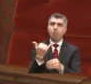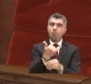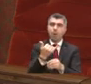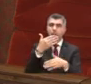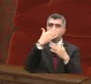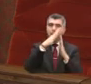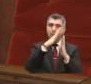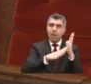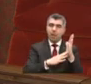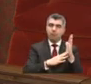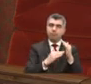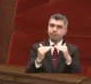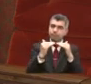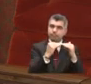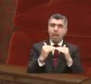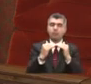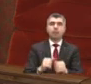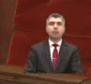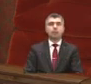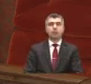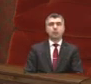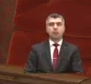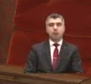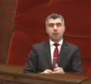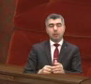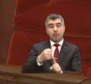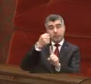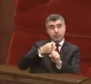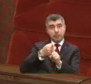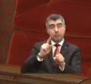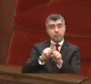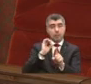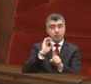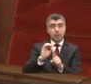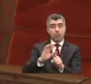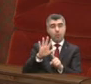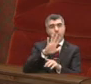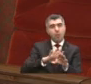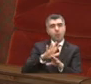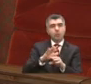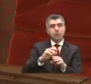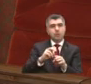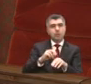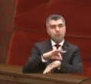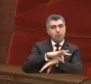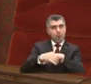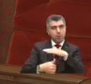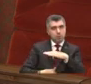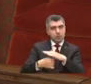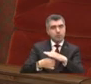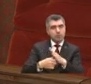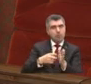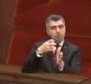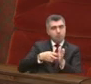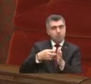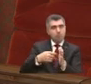الوطني. في هذا الصدد انجز المكتب الوطني للسكك الحديدية مختلف الدراسات الأولية المتعلقة بالمشروع،